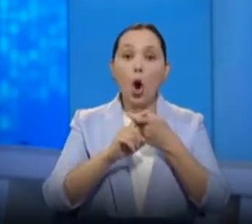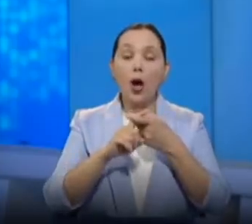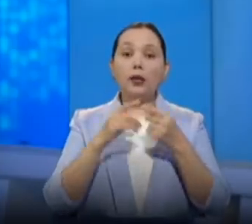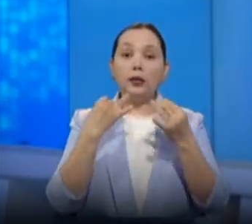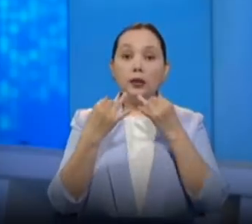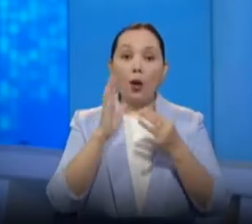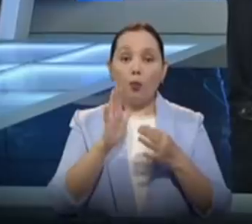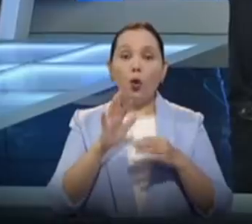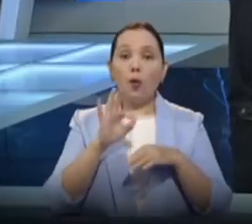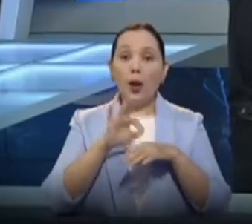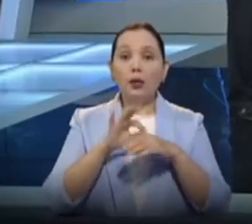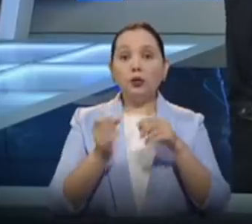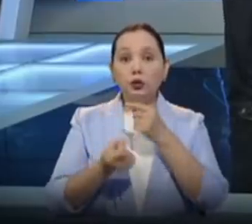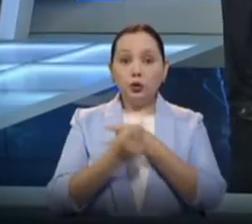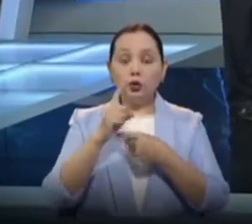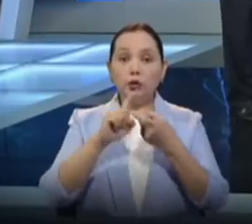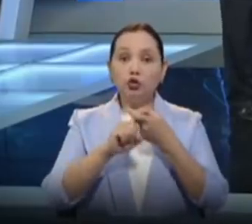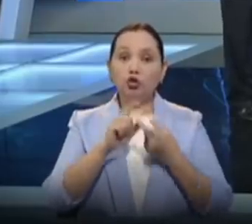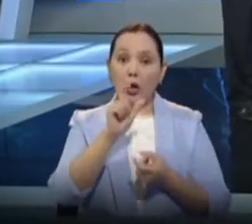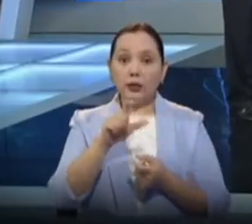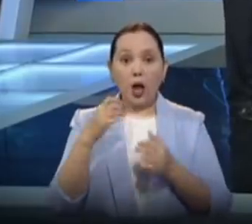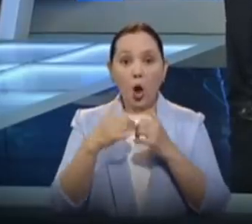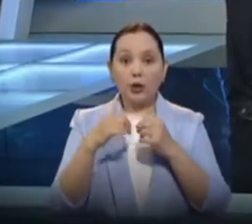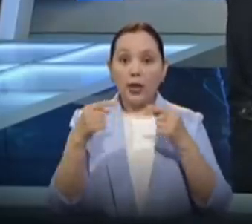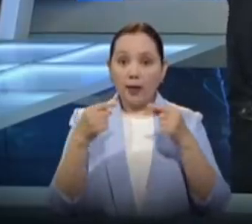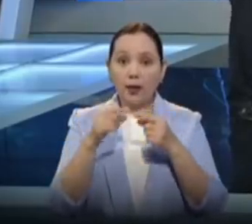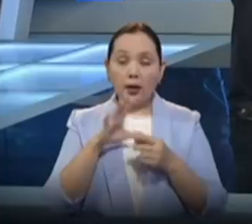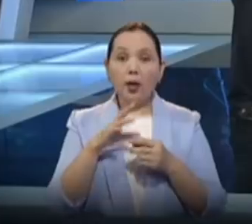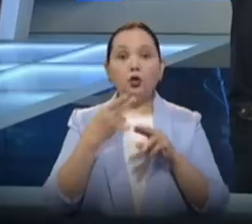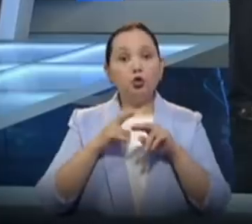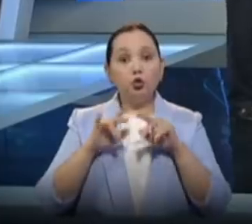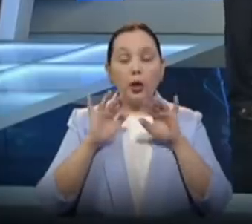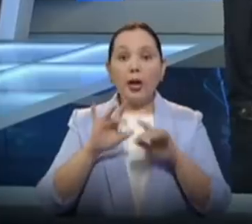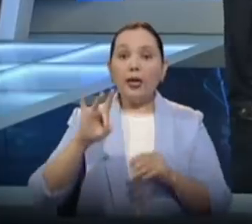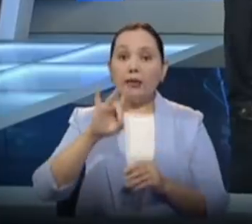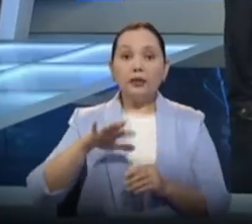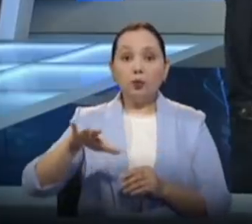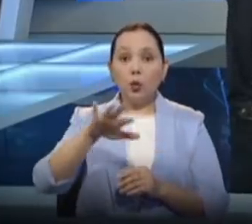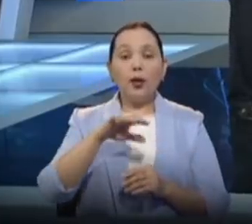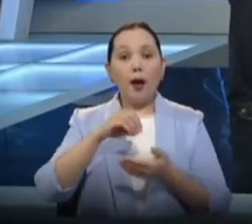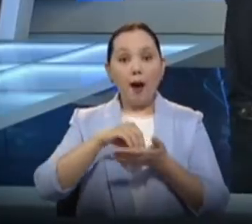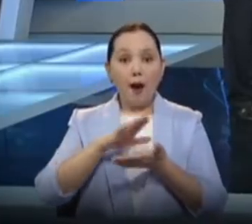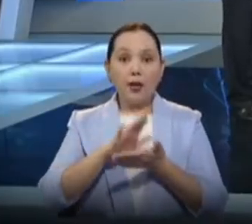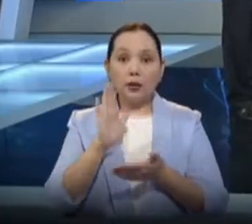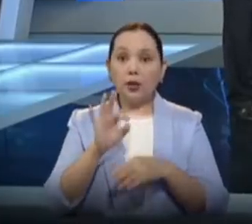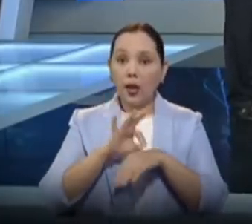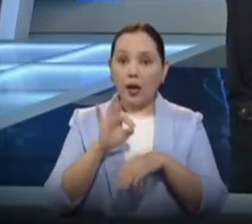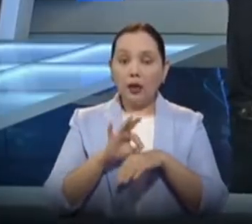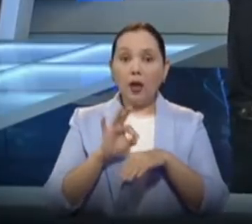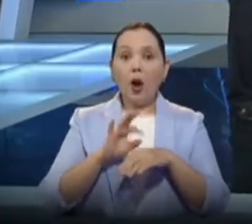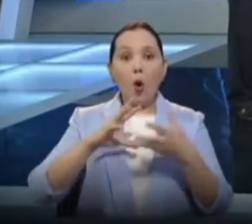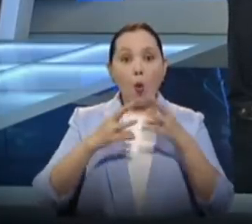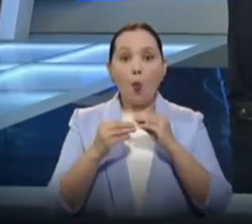bo'lish oqibatida karantinga joylashtirilgan shaxslar orasida aniqlandi. Shunday qilib respublikada qayd etilgan kasallarning